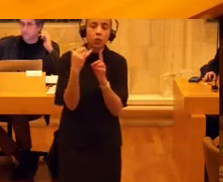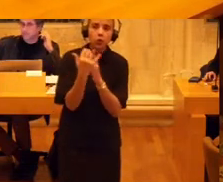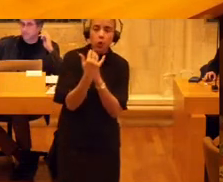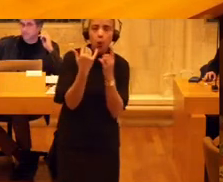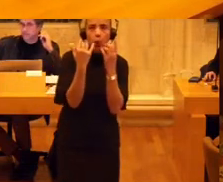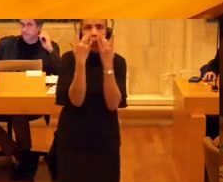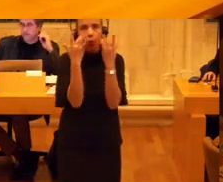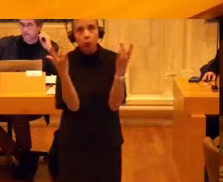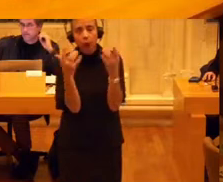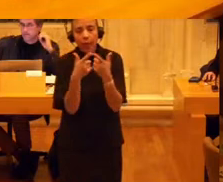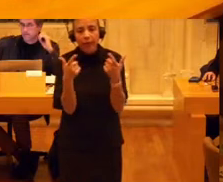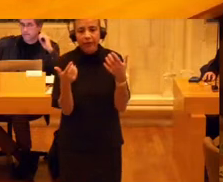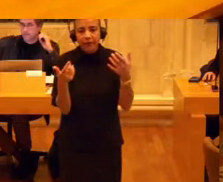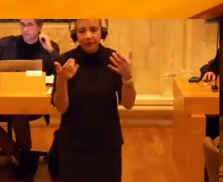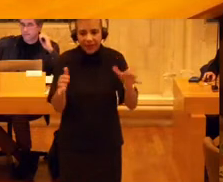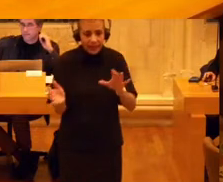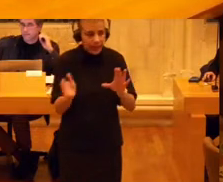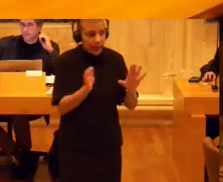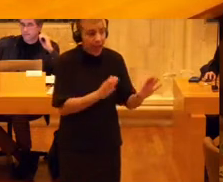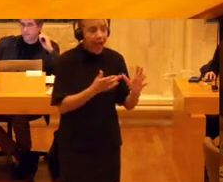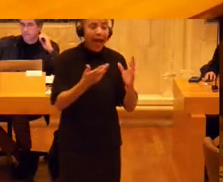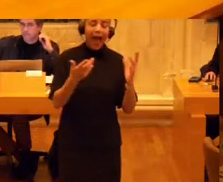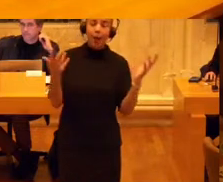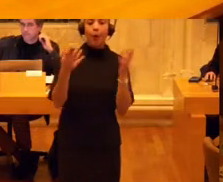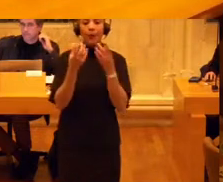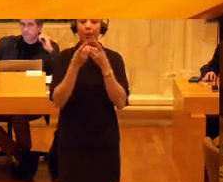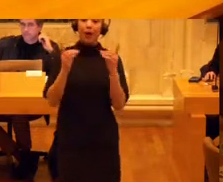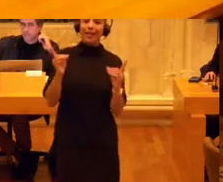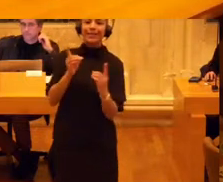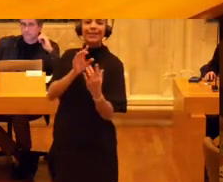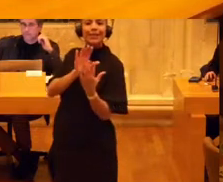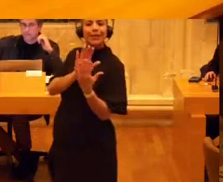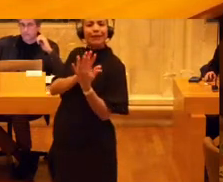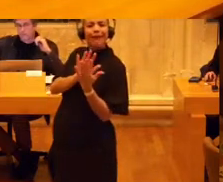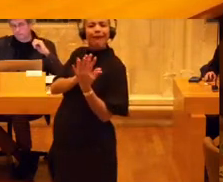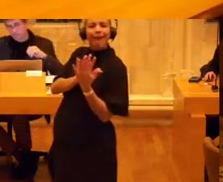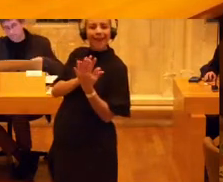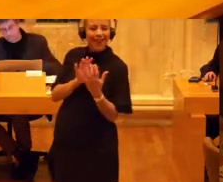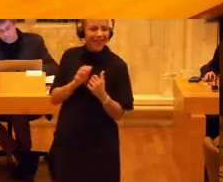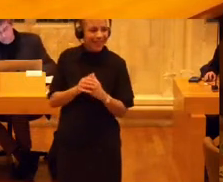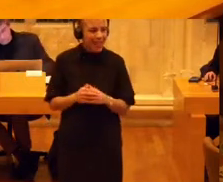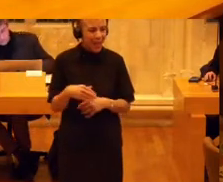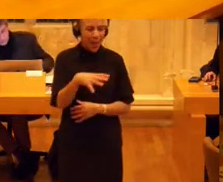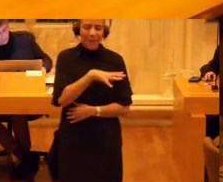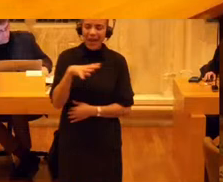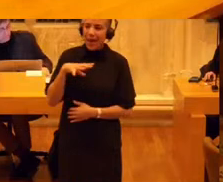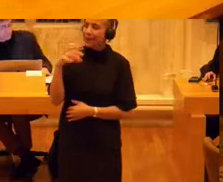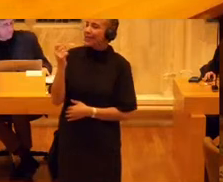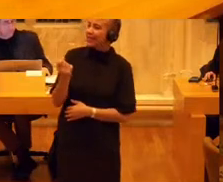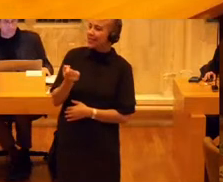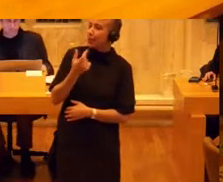démocratie de proximité avec le renouvellement de nos conseils de quartier, donc avec une présentation faite par Madame Simonet, Sophie.